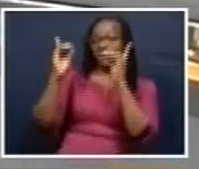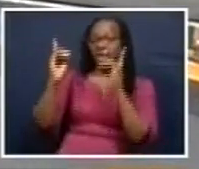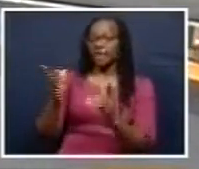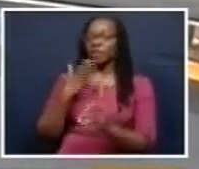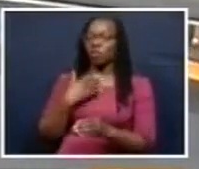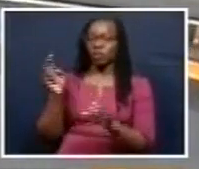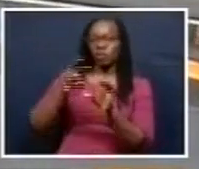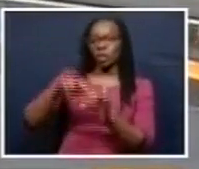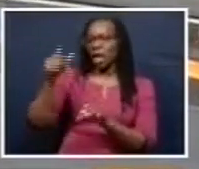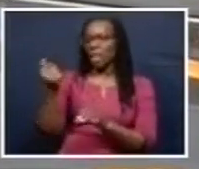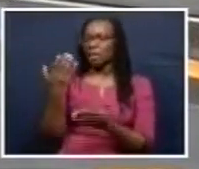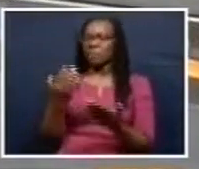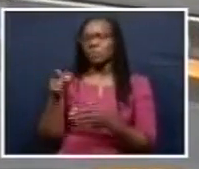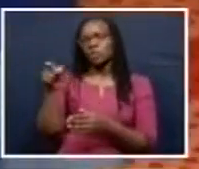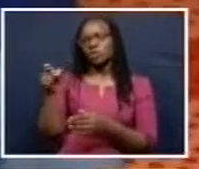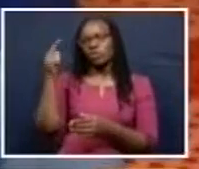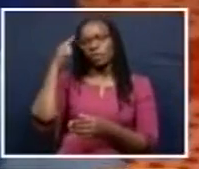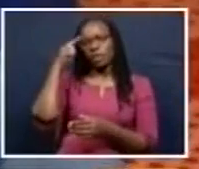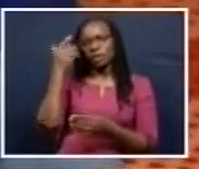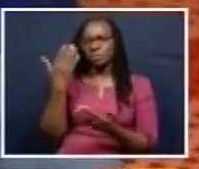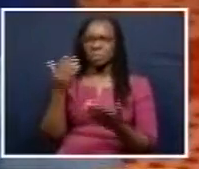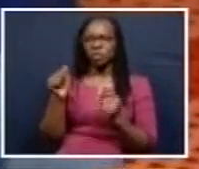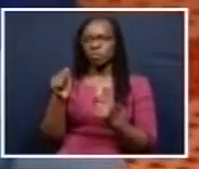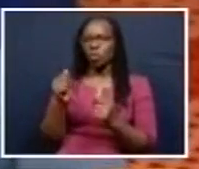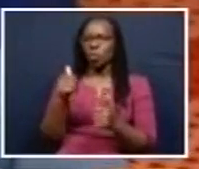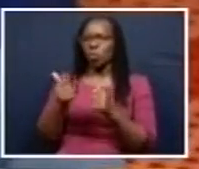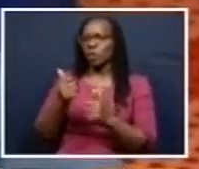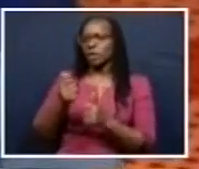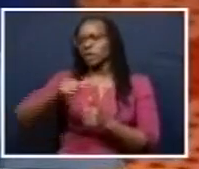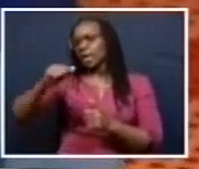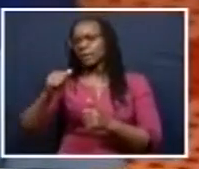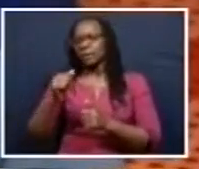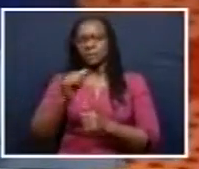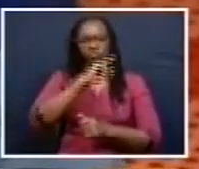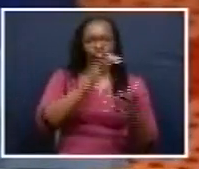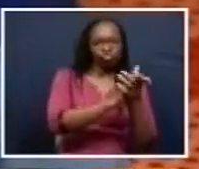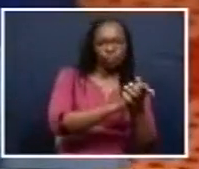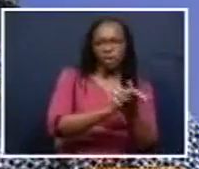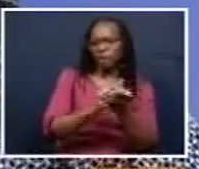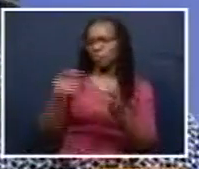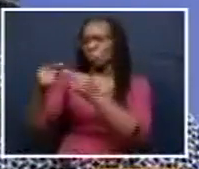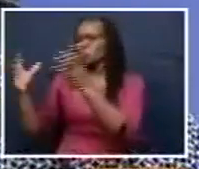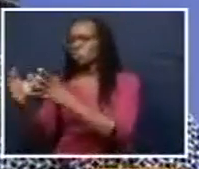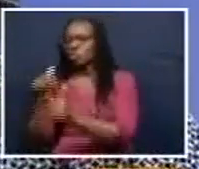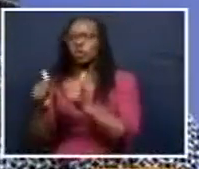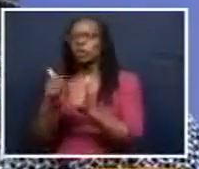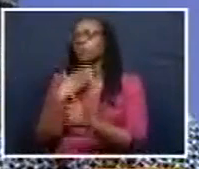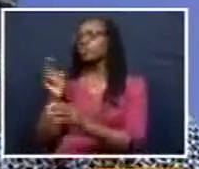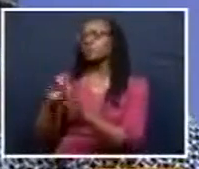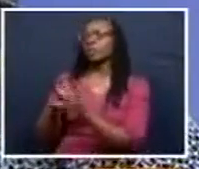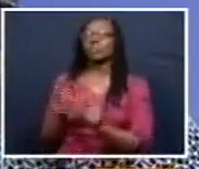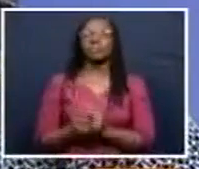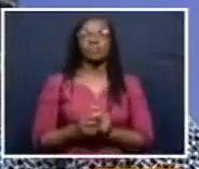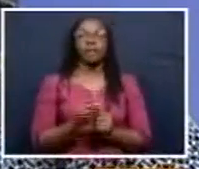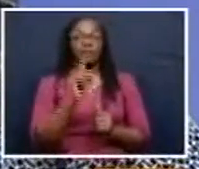wengine, mnaelekea ama mnaegemea zaidi upande upi? Upande wa Jubilee, upande wa NASA, upande upi? Kwanza tuanze kwa kusema Jubilee ndio